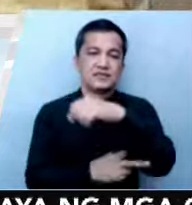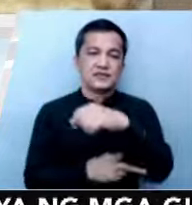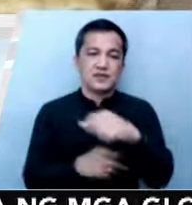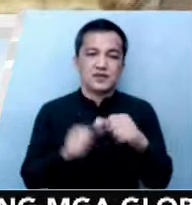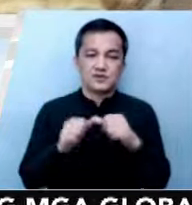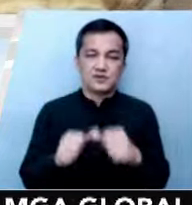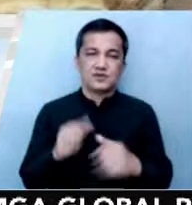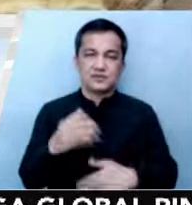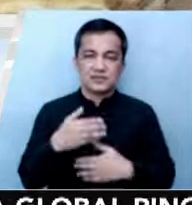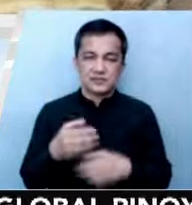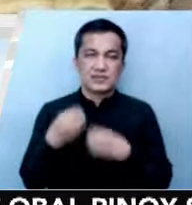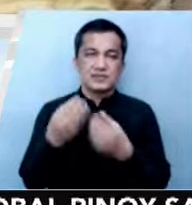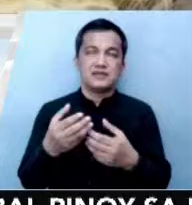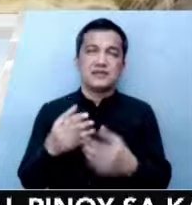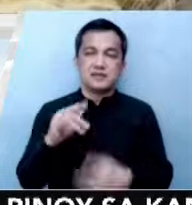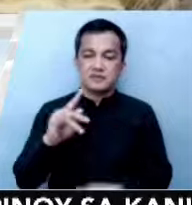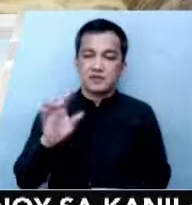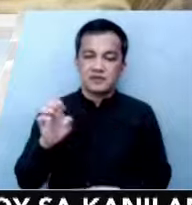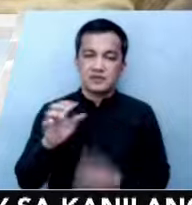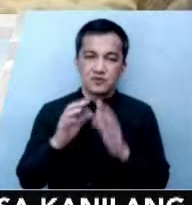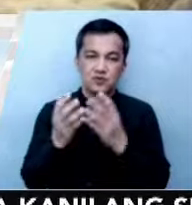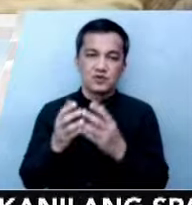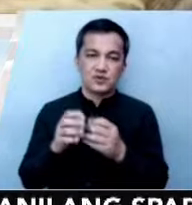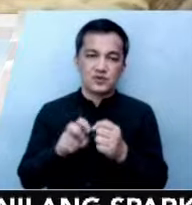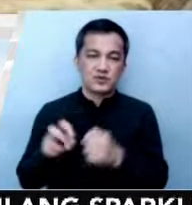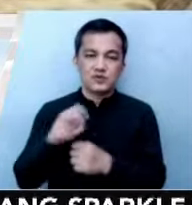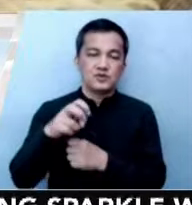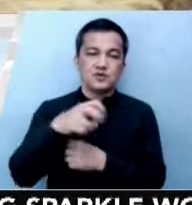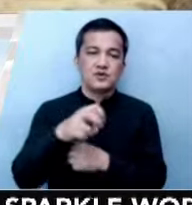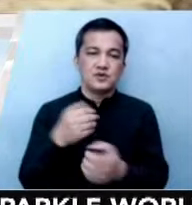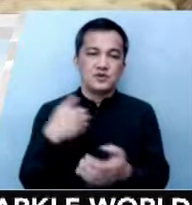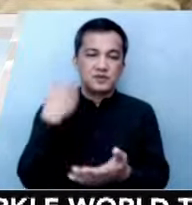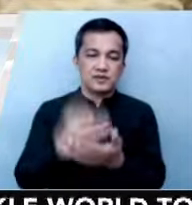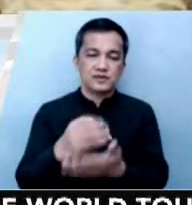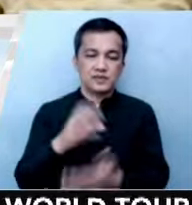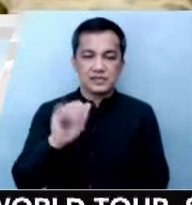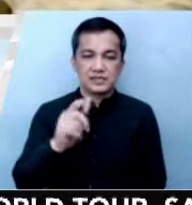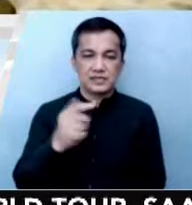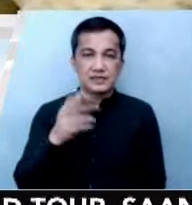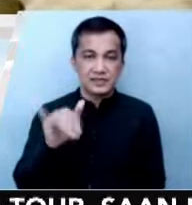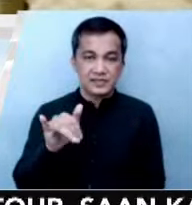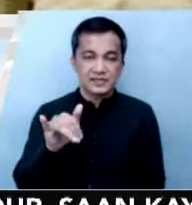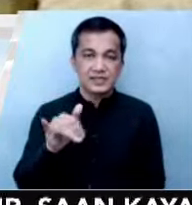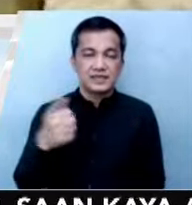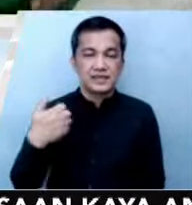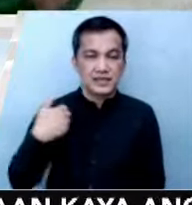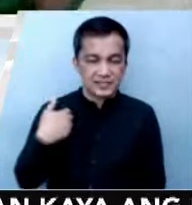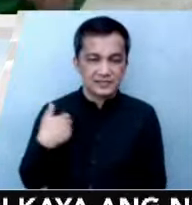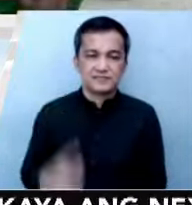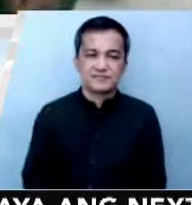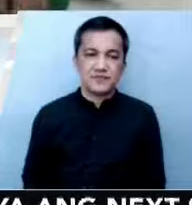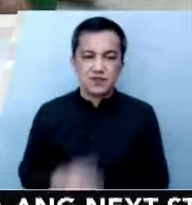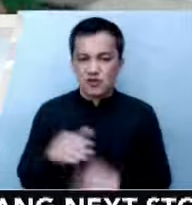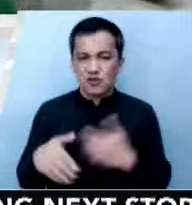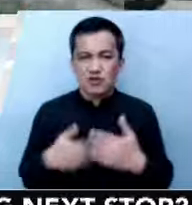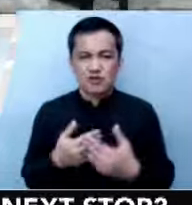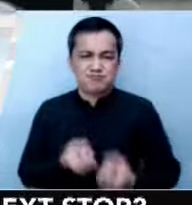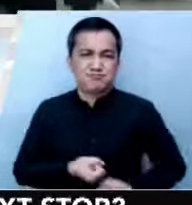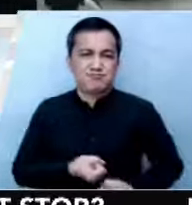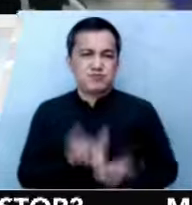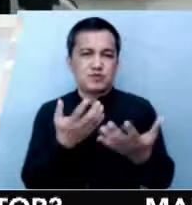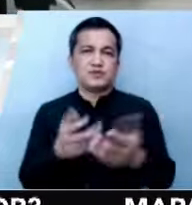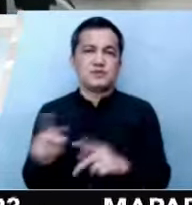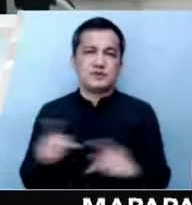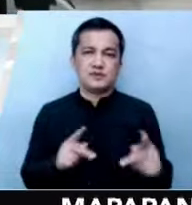Sparkle World Tour na umabot din sa Calgary, Canada. All-out performance ang hatid